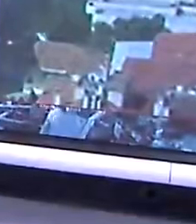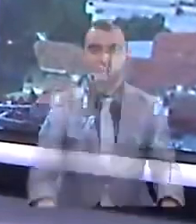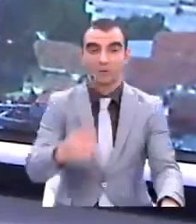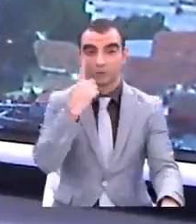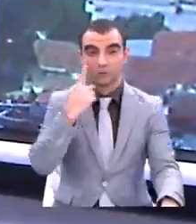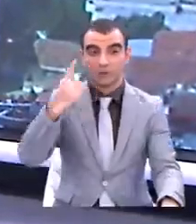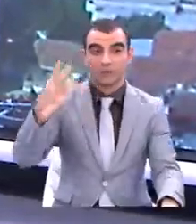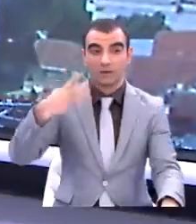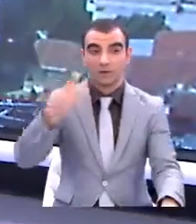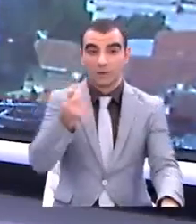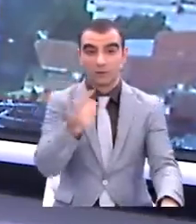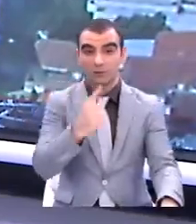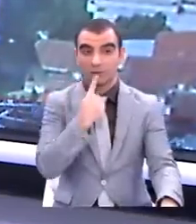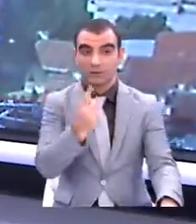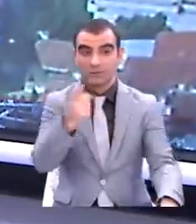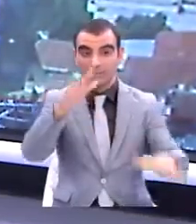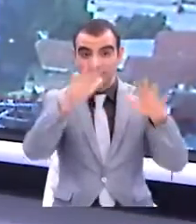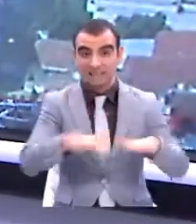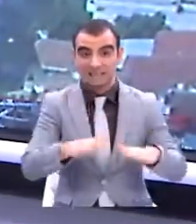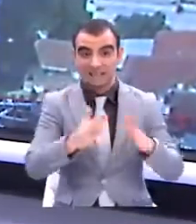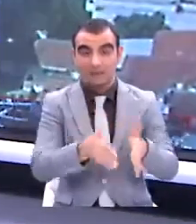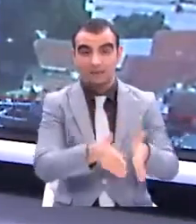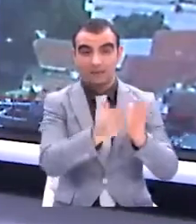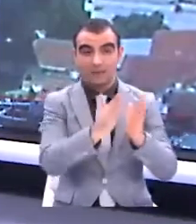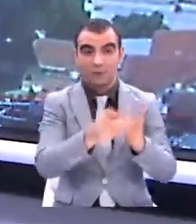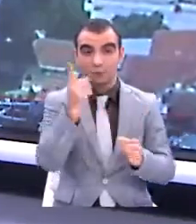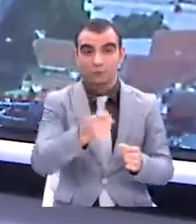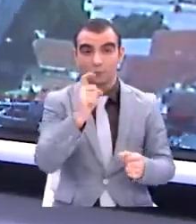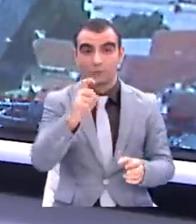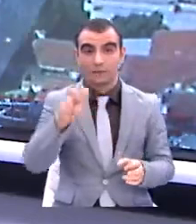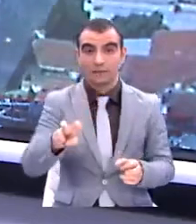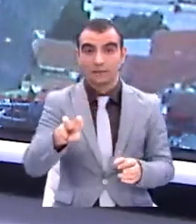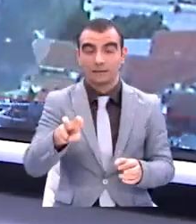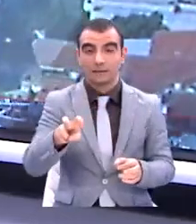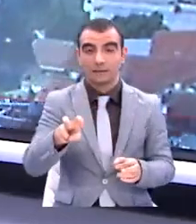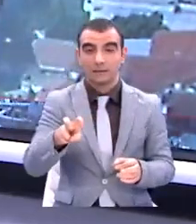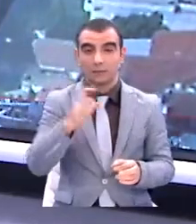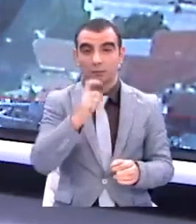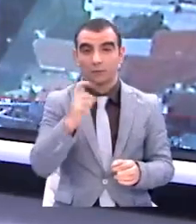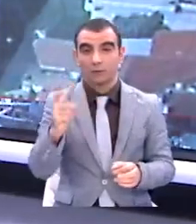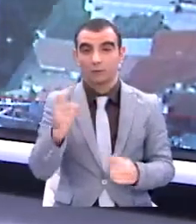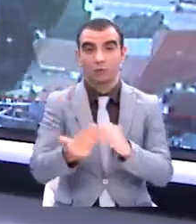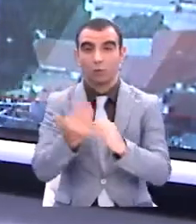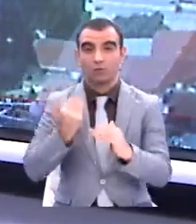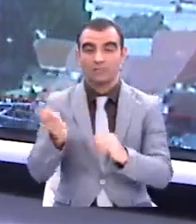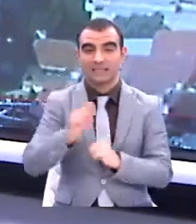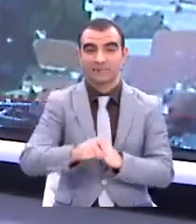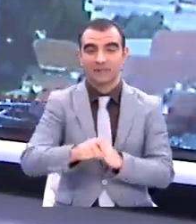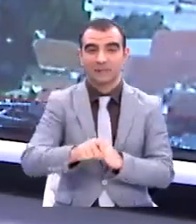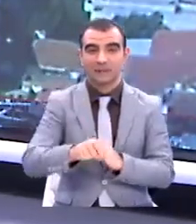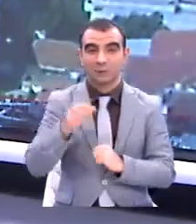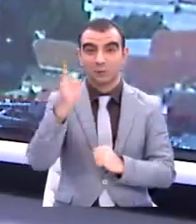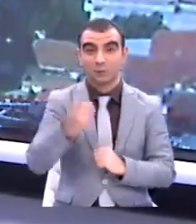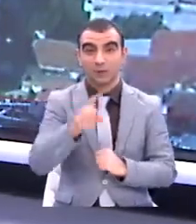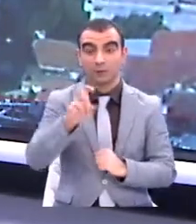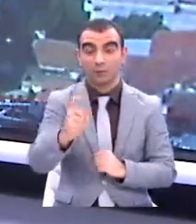başka Erdoğan Az önce dedik ki yıkılan Ee binaların %98'in 99 öncesinde yapıldı